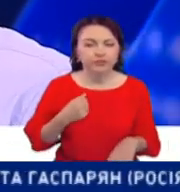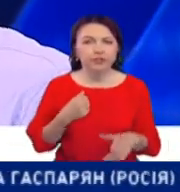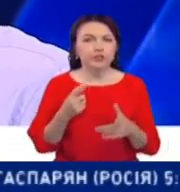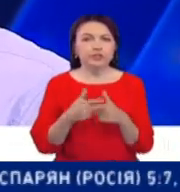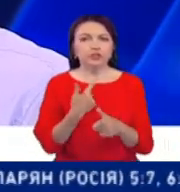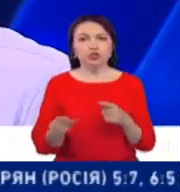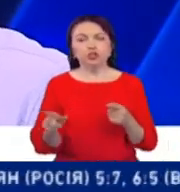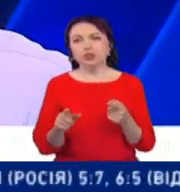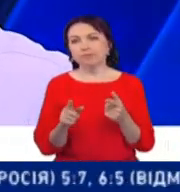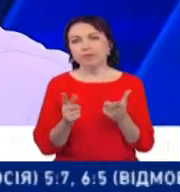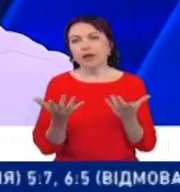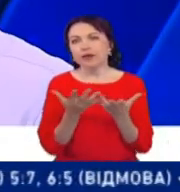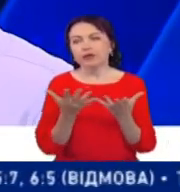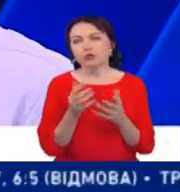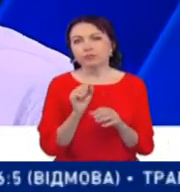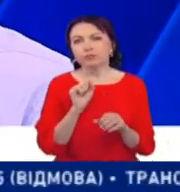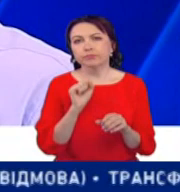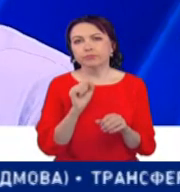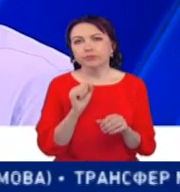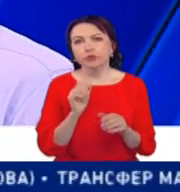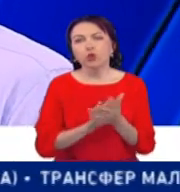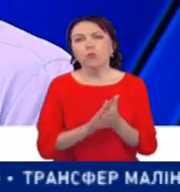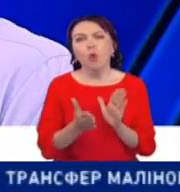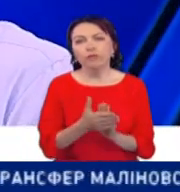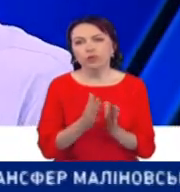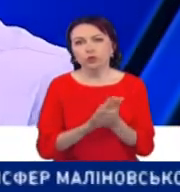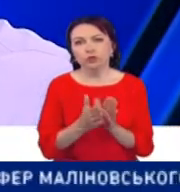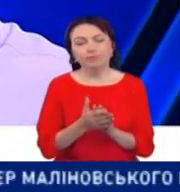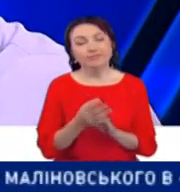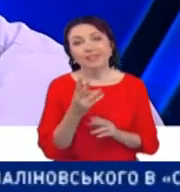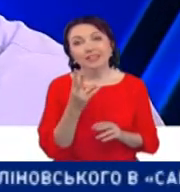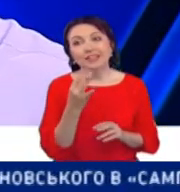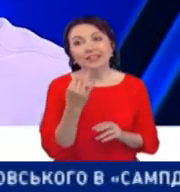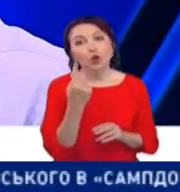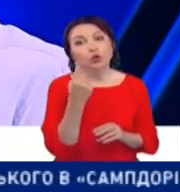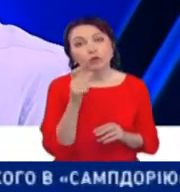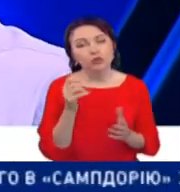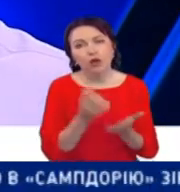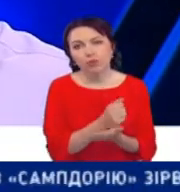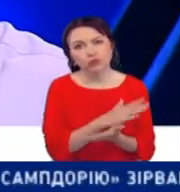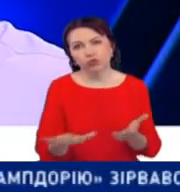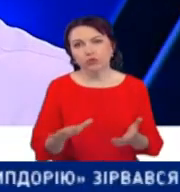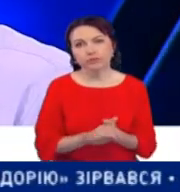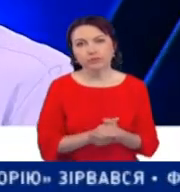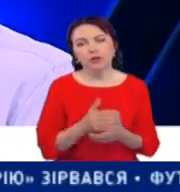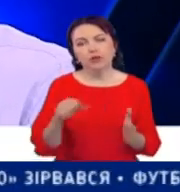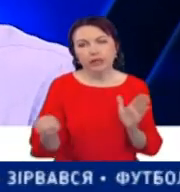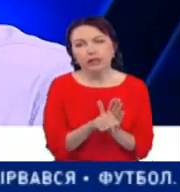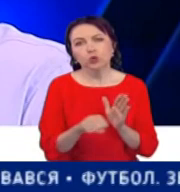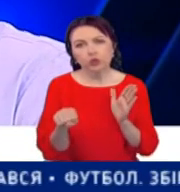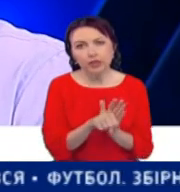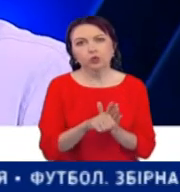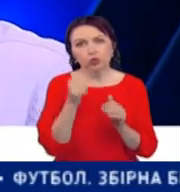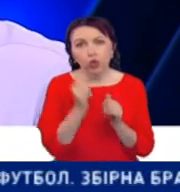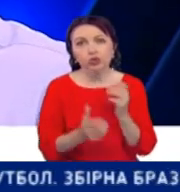там якихось припинень, ну, якихось домовленостей. Вони жодного дня не працювали. Кожен день гинуть люди, і